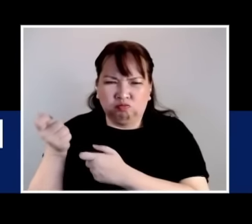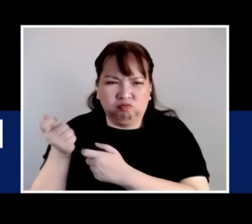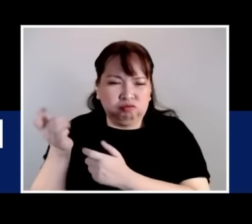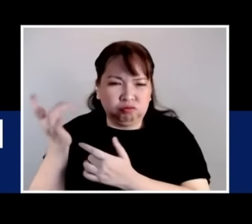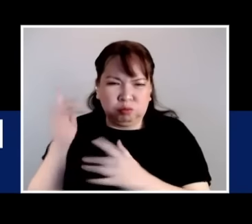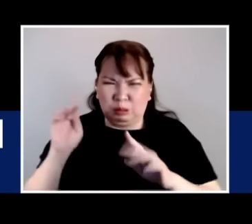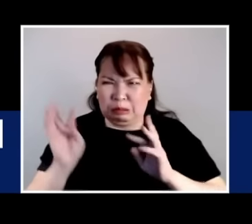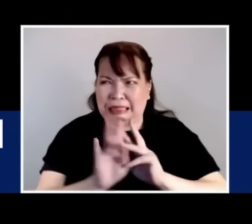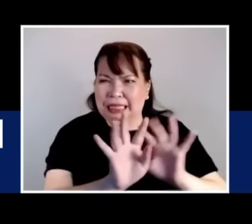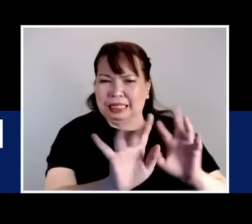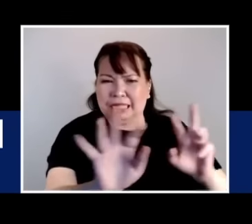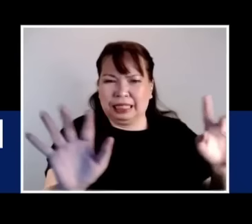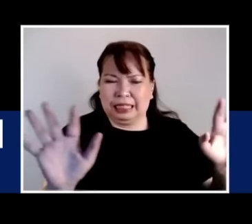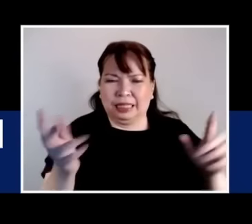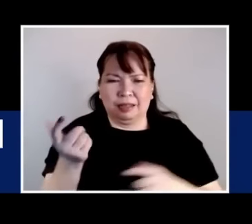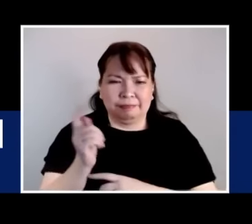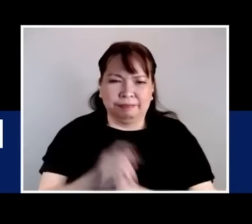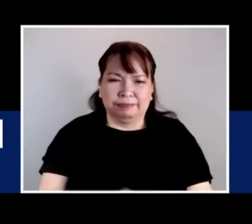ng baril.